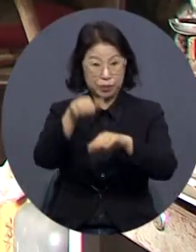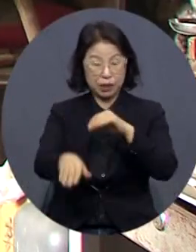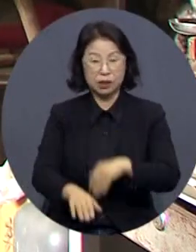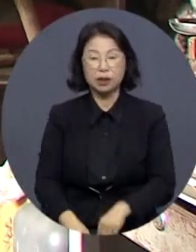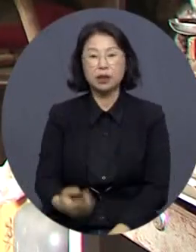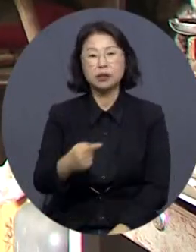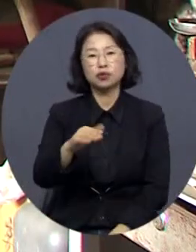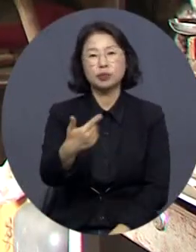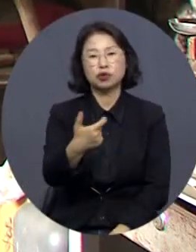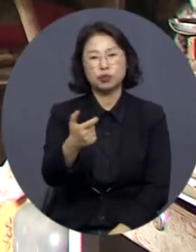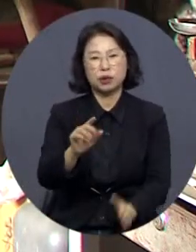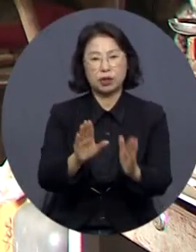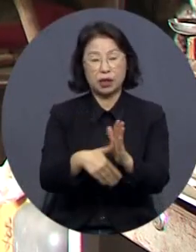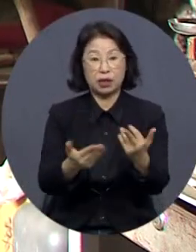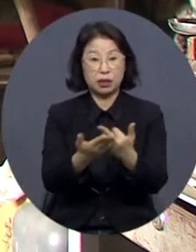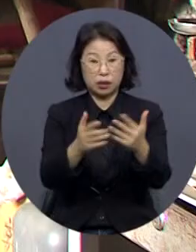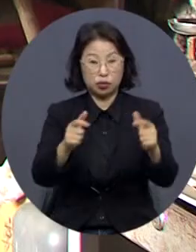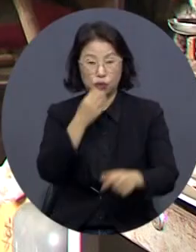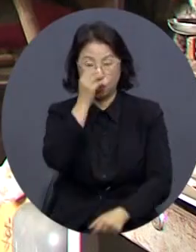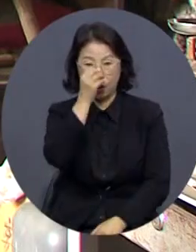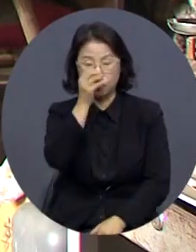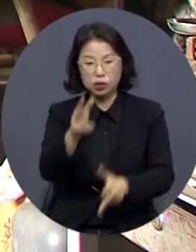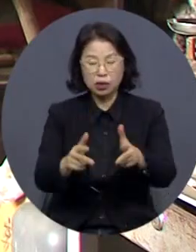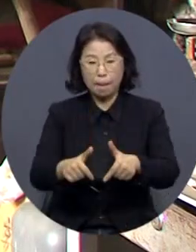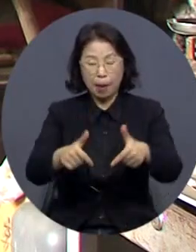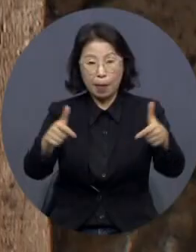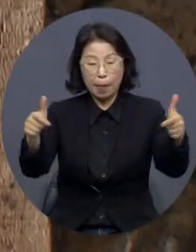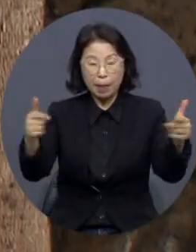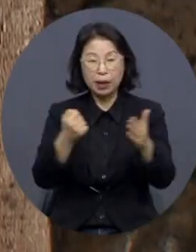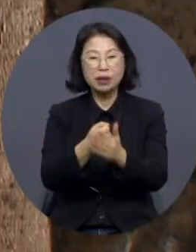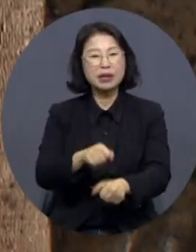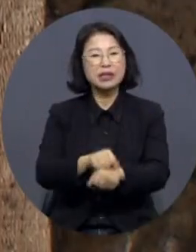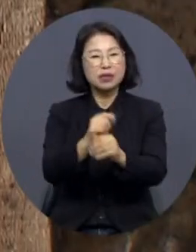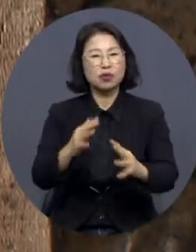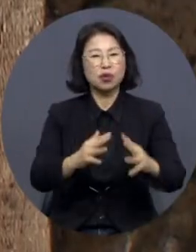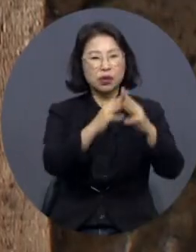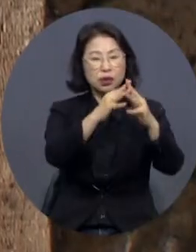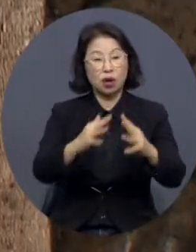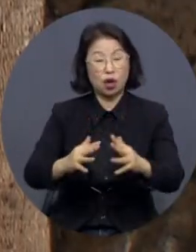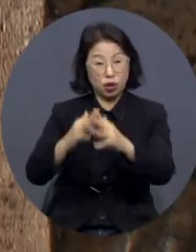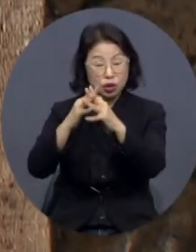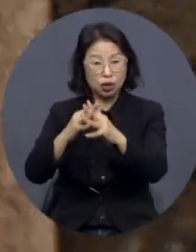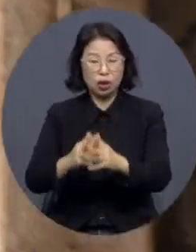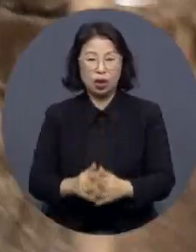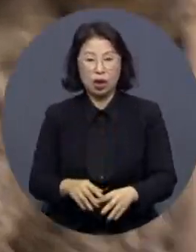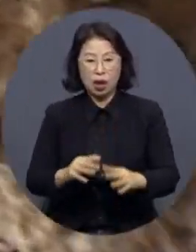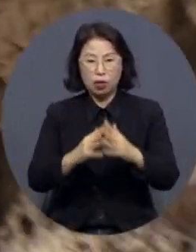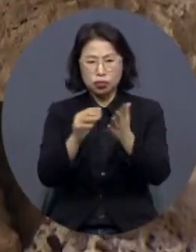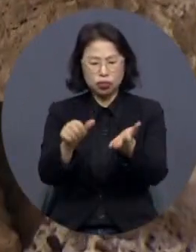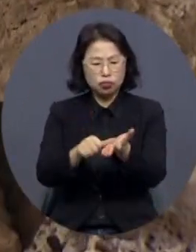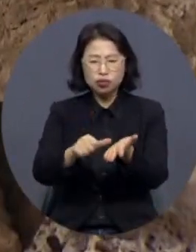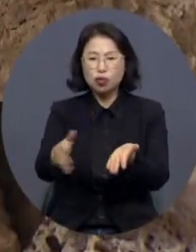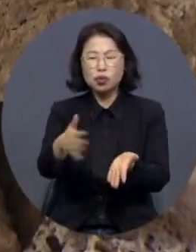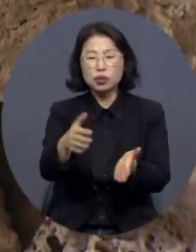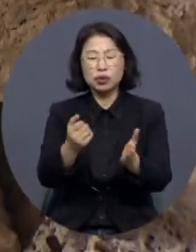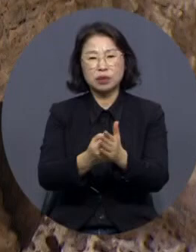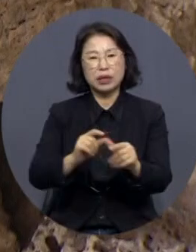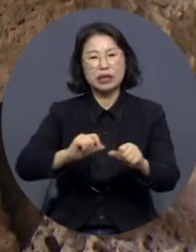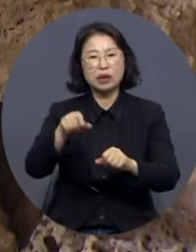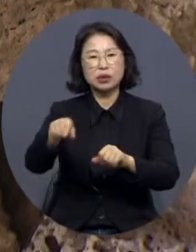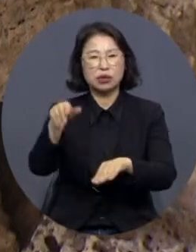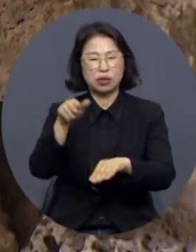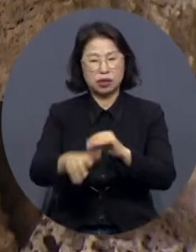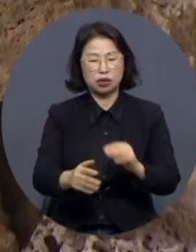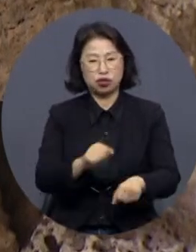196 70년대 제주의 감귤 산업이 성장하면서 창고를 짓기 시작했는데 마땅한 건축자재가 없어 대부분 이런